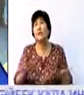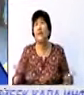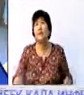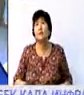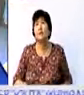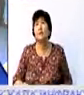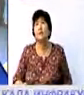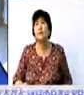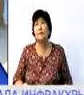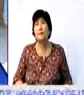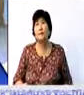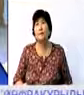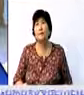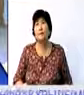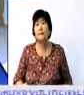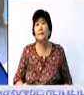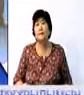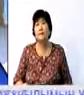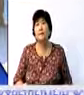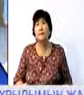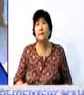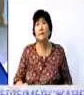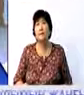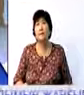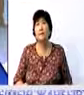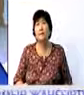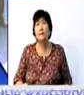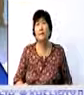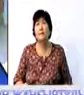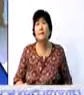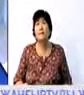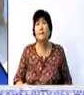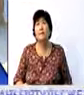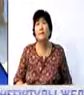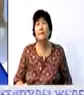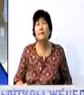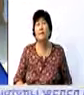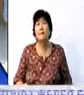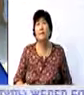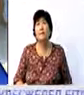Yeah.